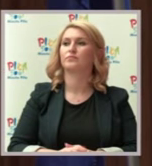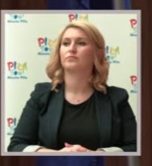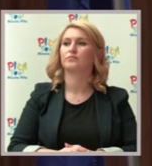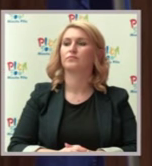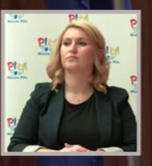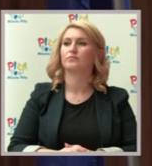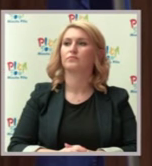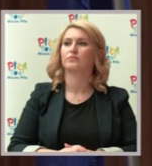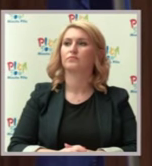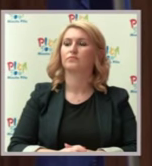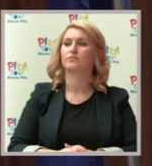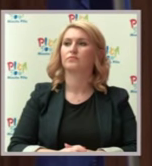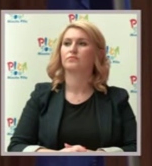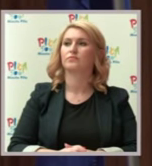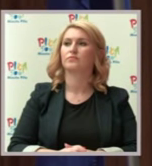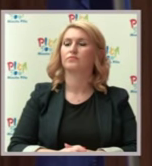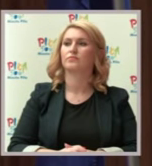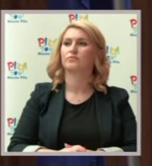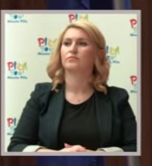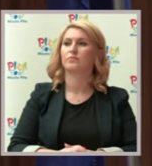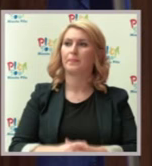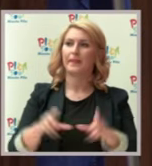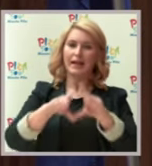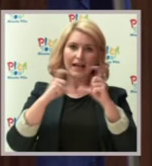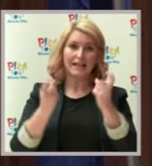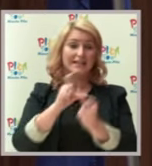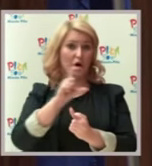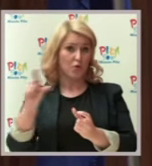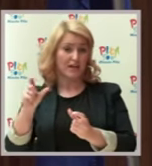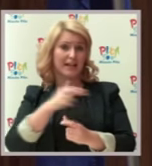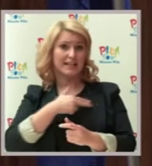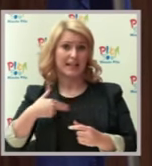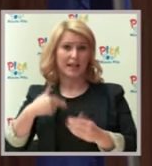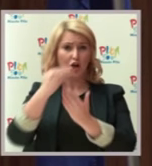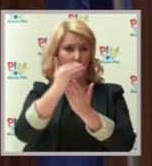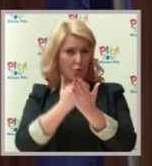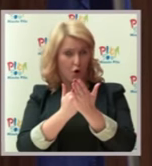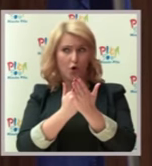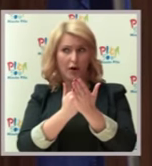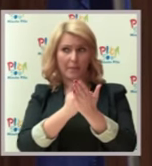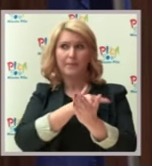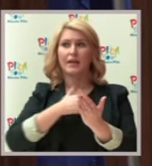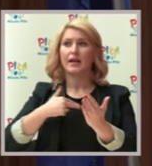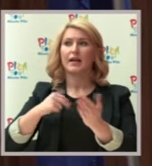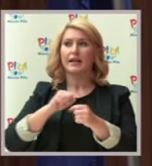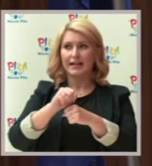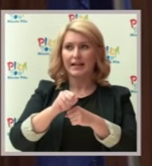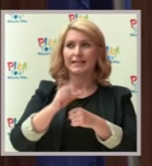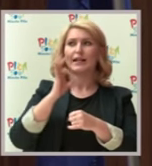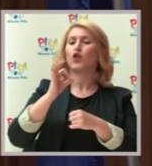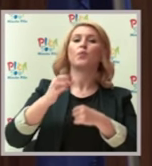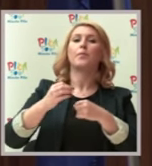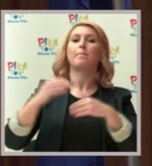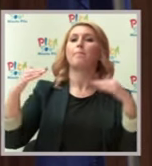że idziemy w tą dobrą stronę, a ten nasz program to program zrównoważonego rozwoju,